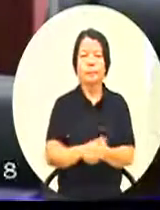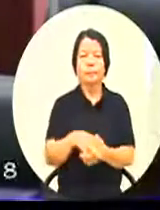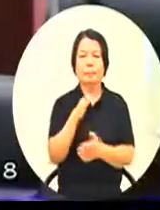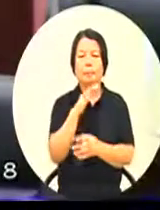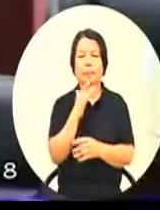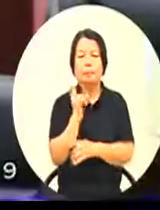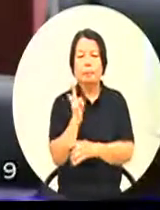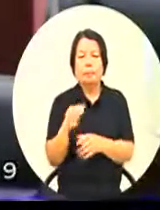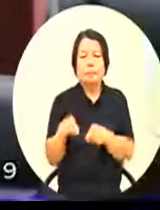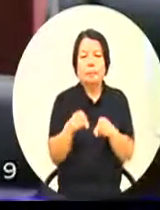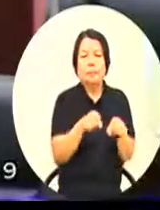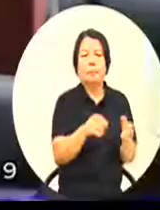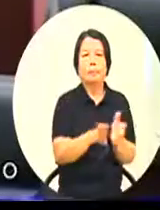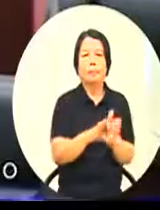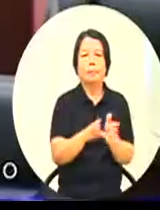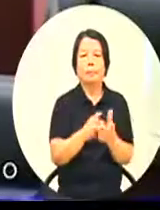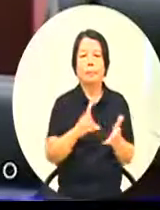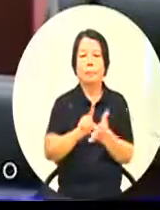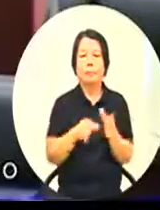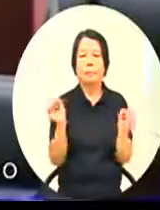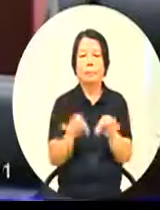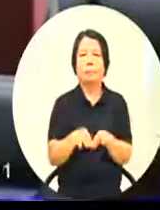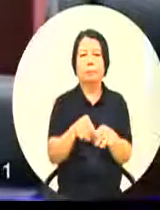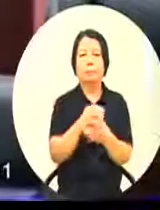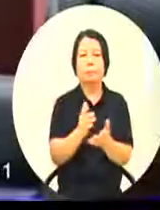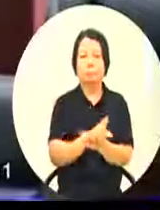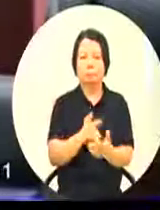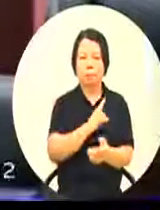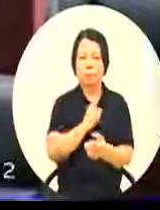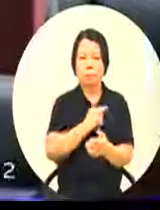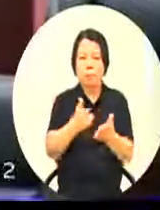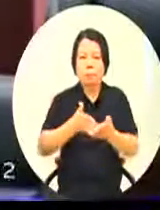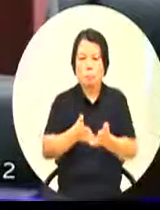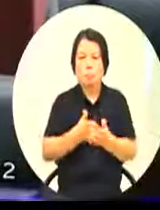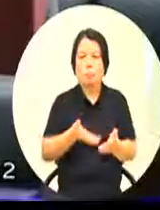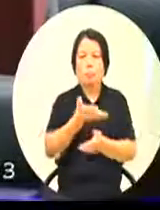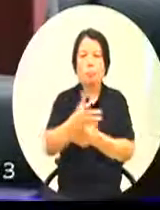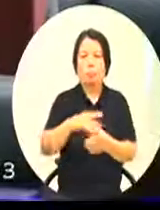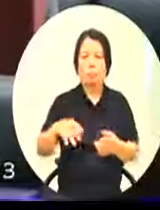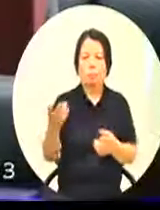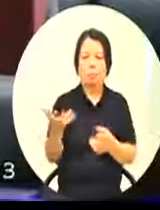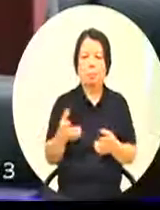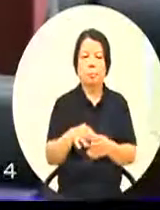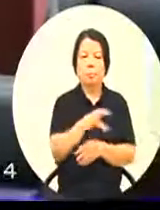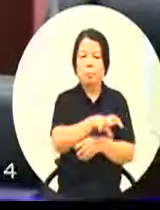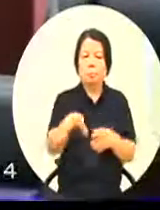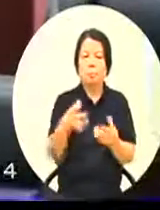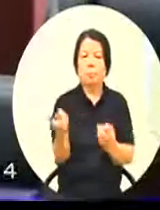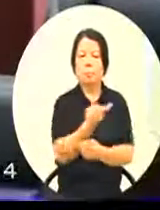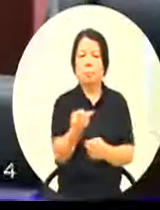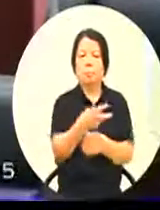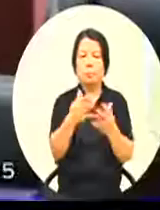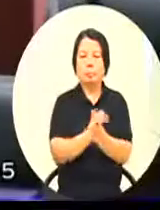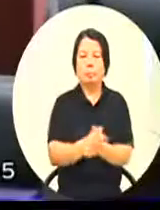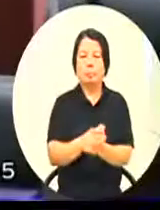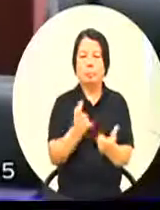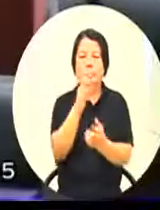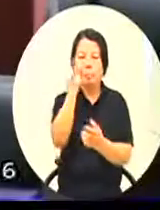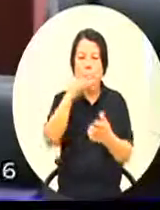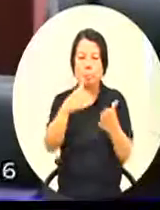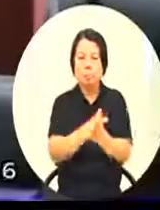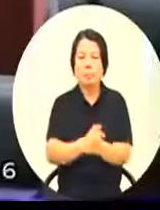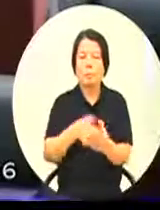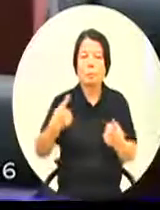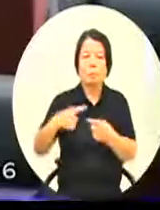的过程当中不要白费了时间。我也一直在制造这样的平台，让双方能够找出方法去对话，而不